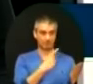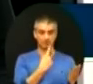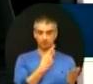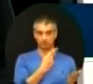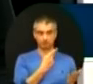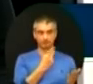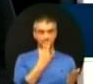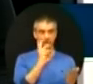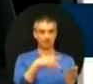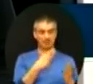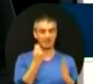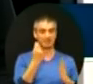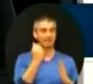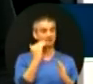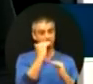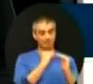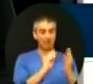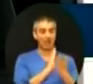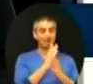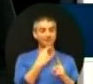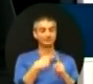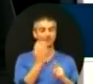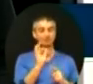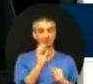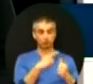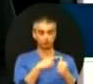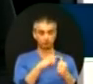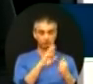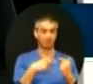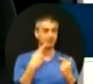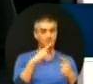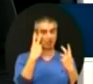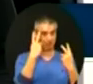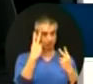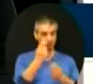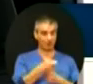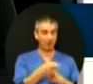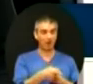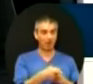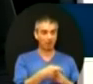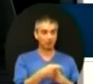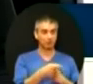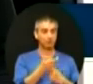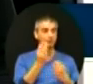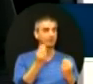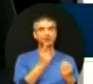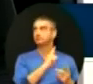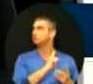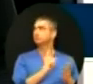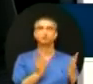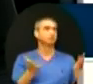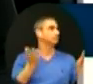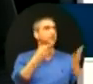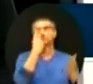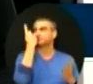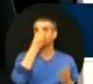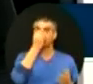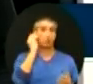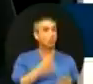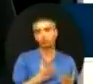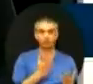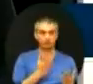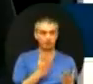אמורים לרדת התעריפים ב-14.5%, אבל הדבר יותר חשוב בחקלאות, יש שם דבר שהוא חסר תקדים